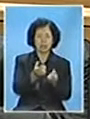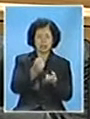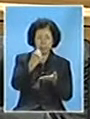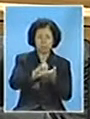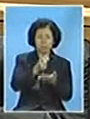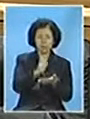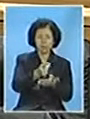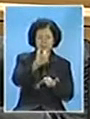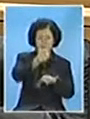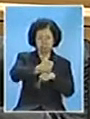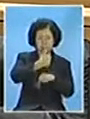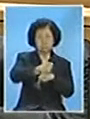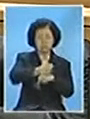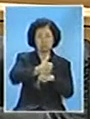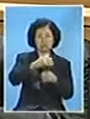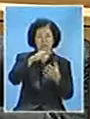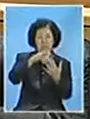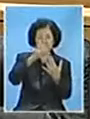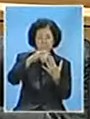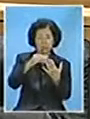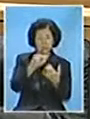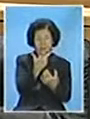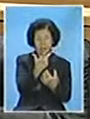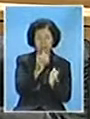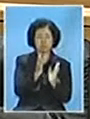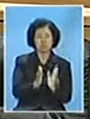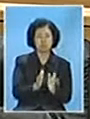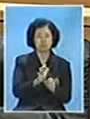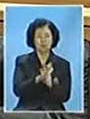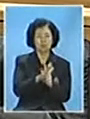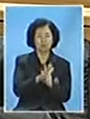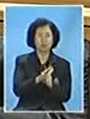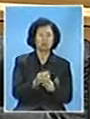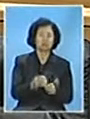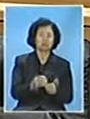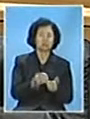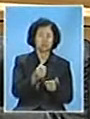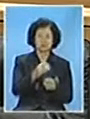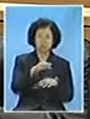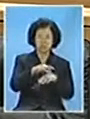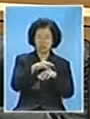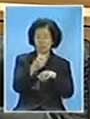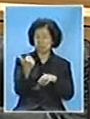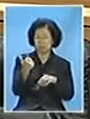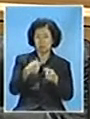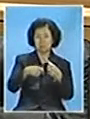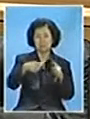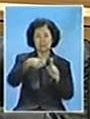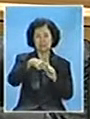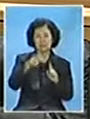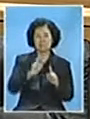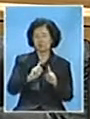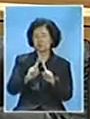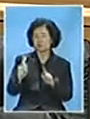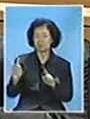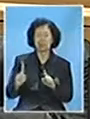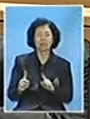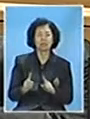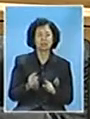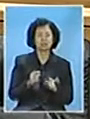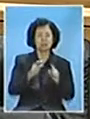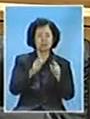ำและเขาก็เลือกกันแค่3คนเท่านั้นตำแหน่งอื่นที่จะมาจากฝ่ายอื่นตามวงเล็บ